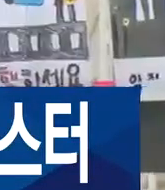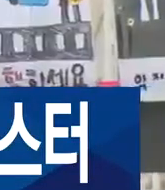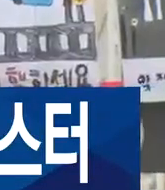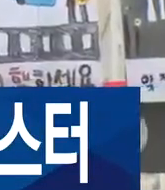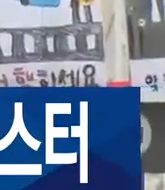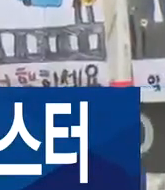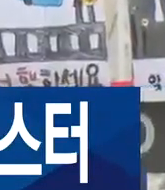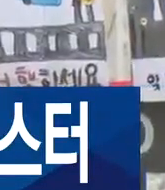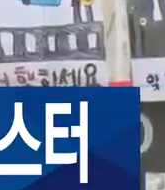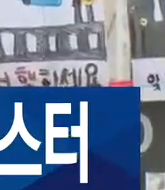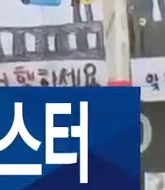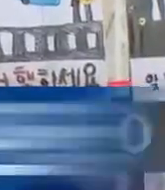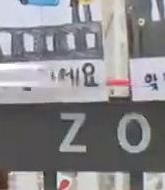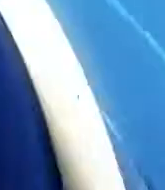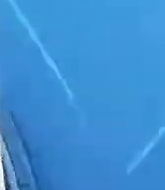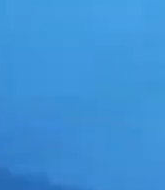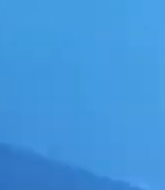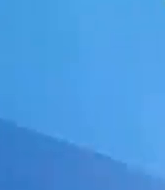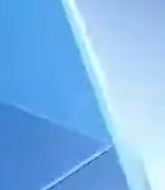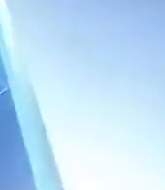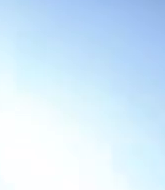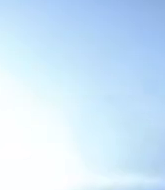사고를 막아달라는 호소가 담겨 있습니다.